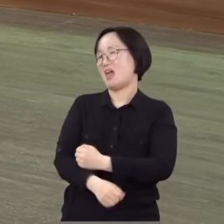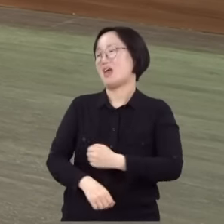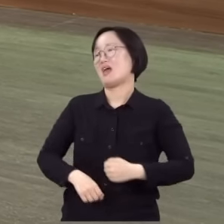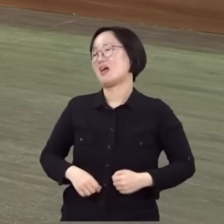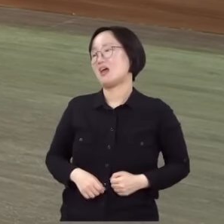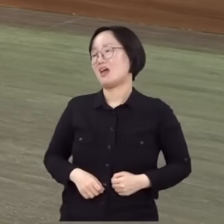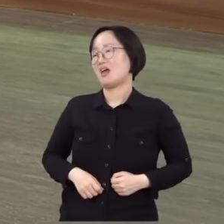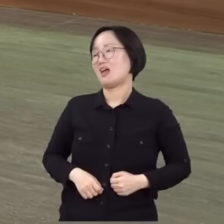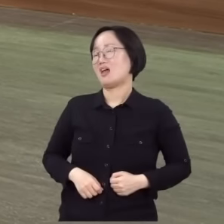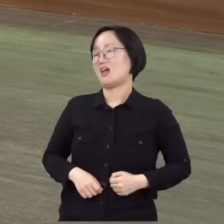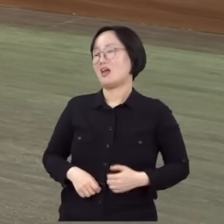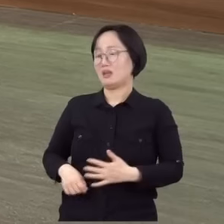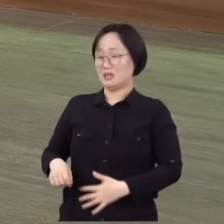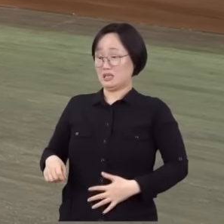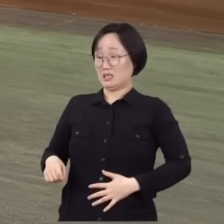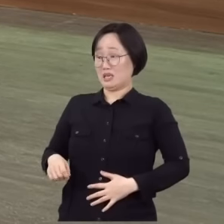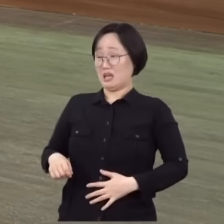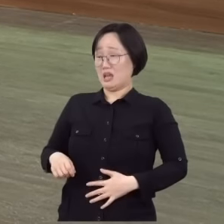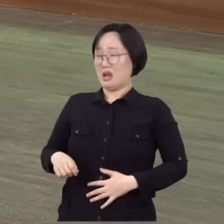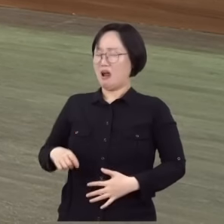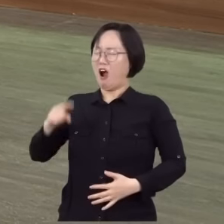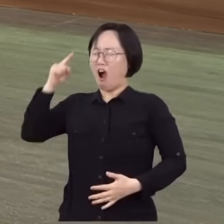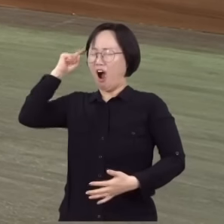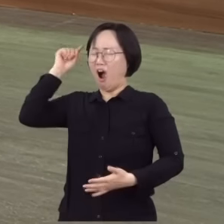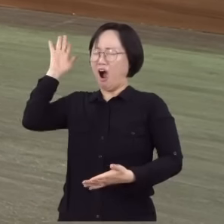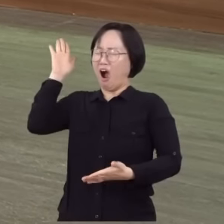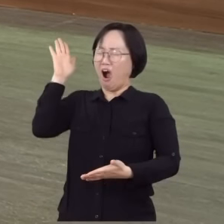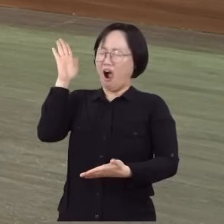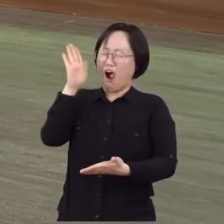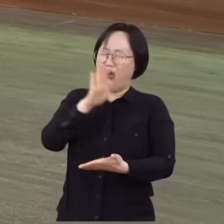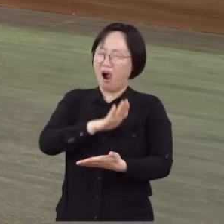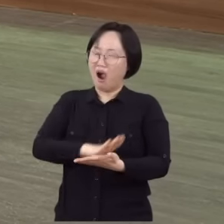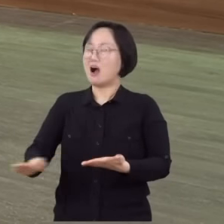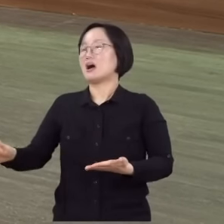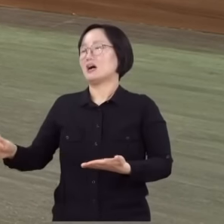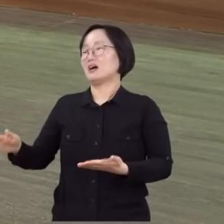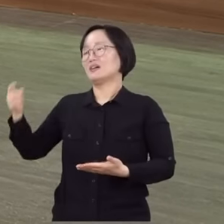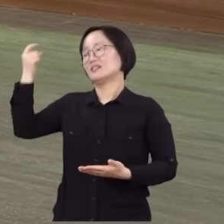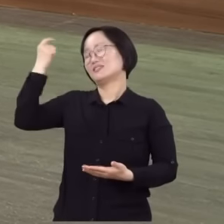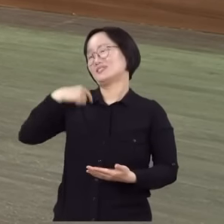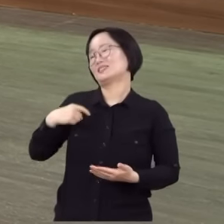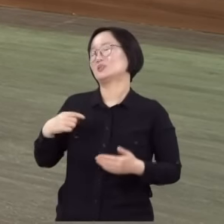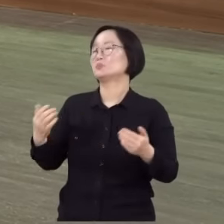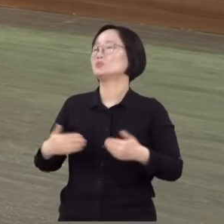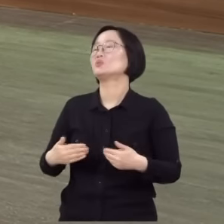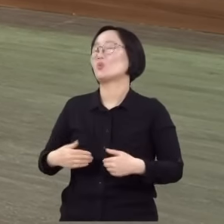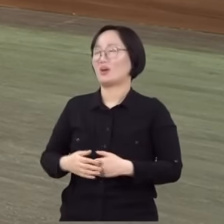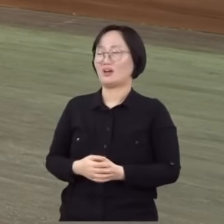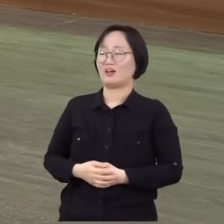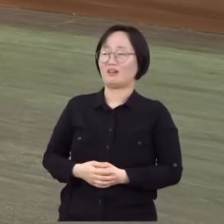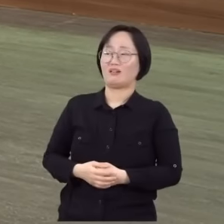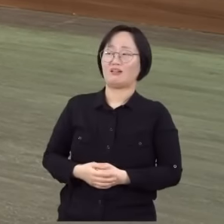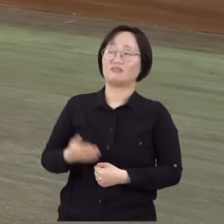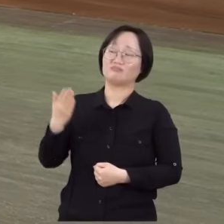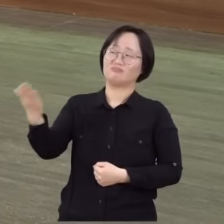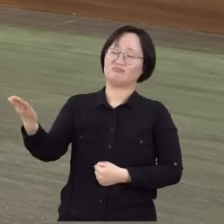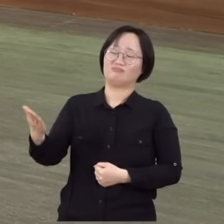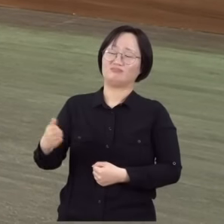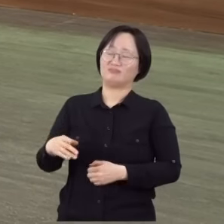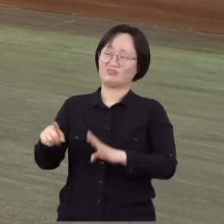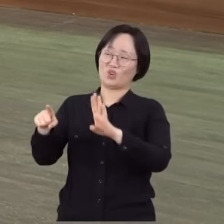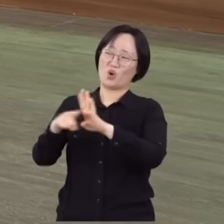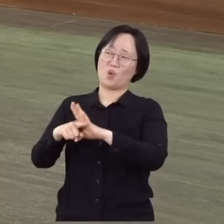완전히 그 시원하게 뻥 뚫려서 완전히 다 쏟아낼 정도로 아직 업에 찌꺼기가 남았으니까 더